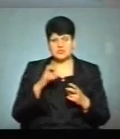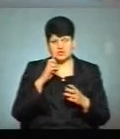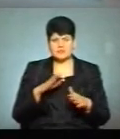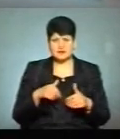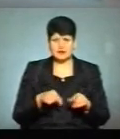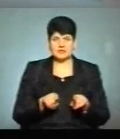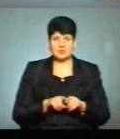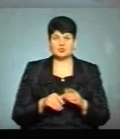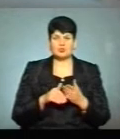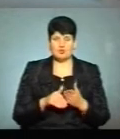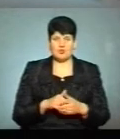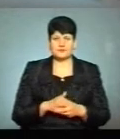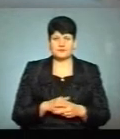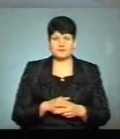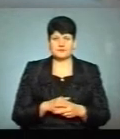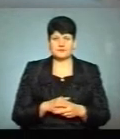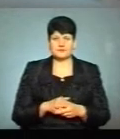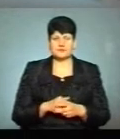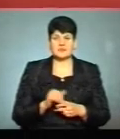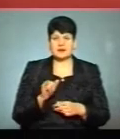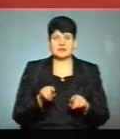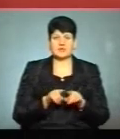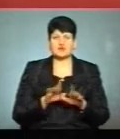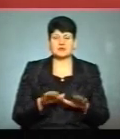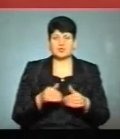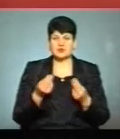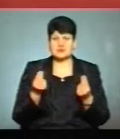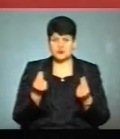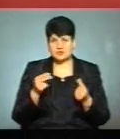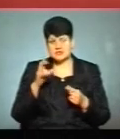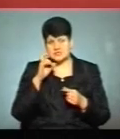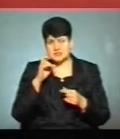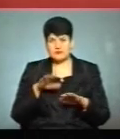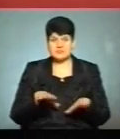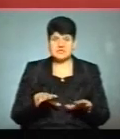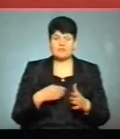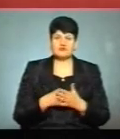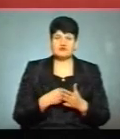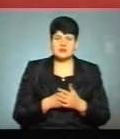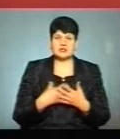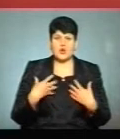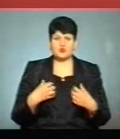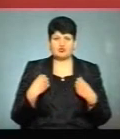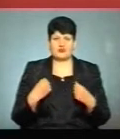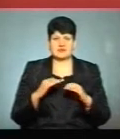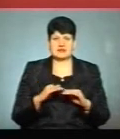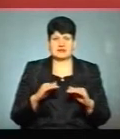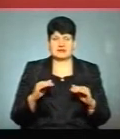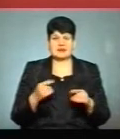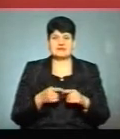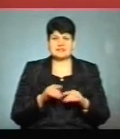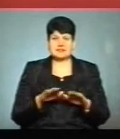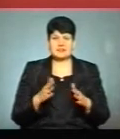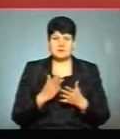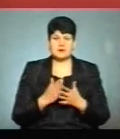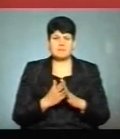таку допомогу. І, власне, також даються кошти із державного, із місцевого бюджету на оздоровлення таких дітей. Такі діти мають